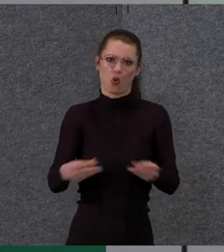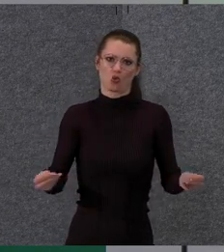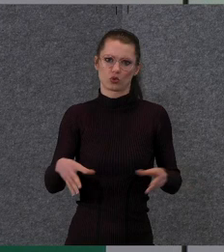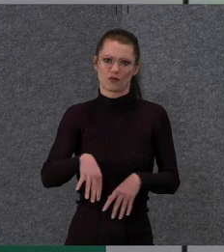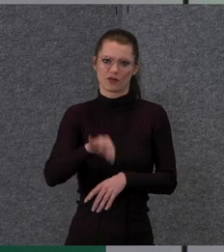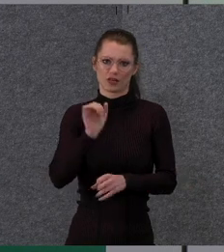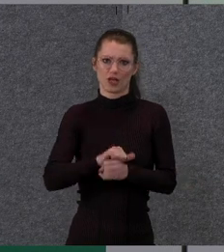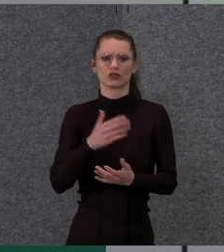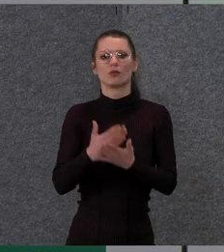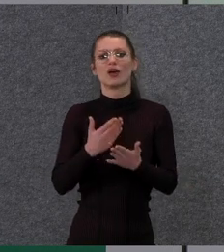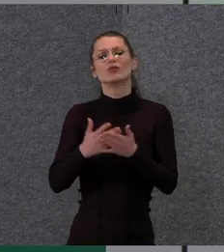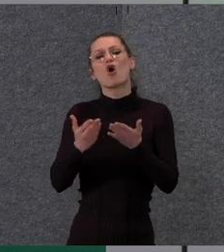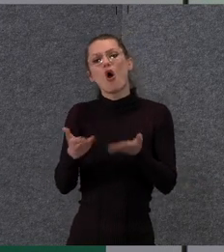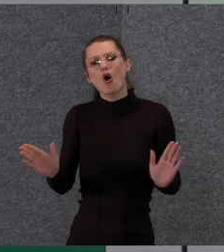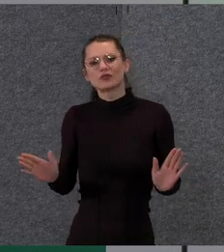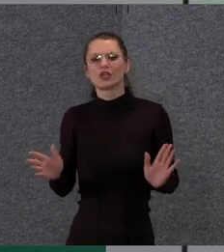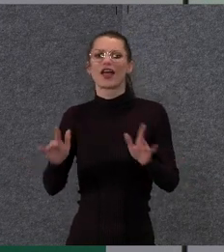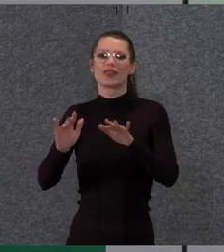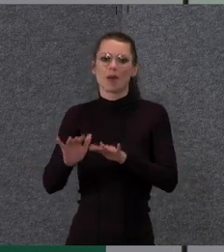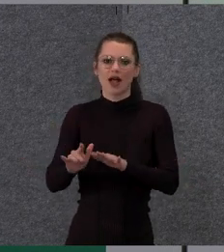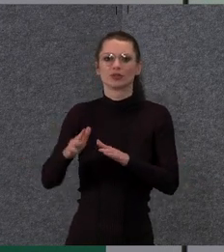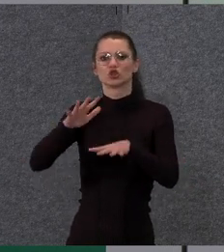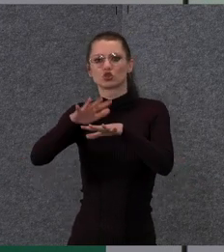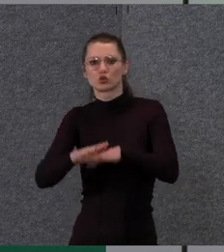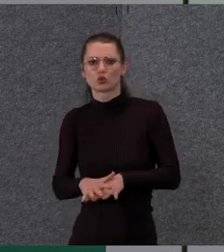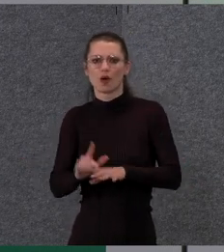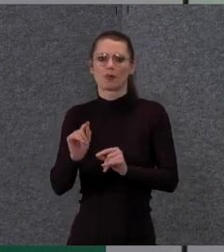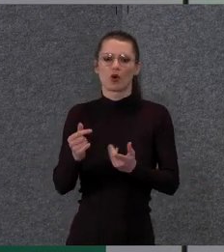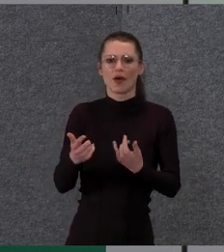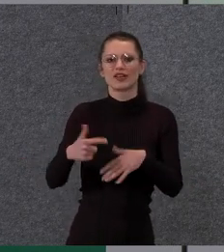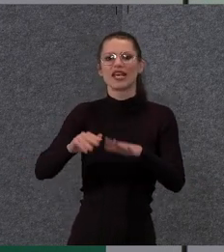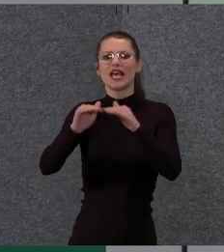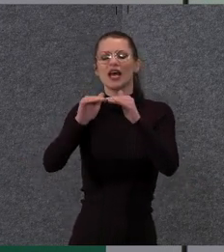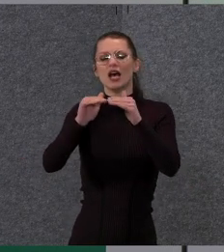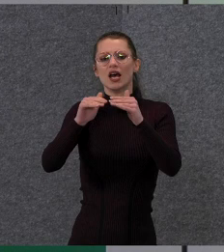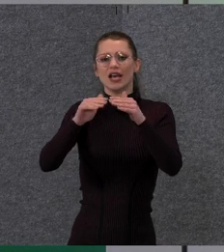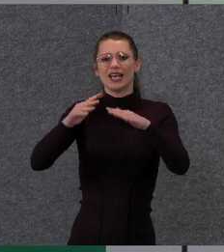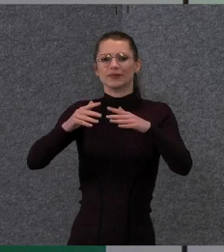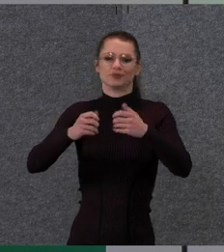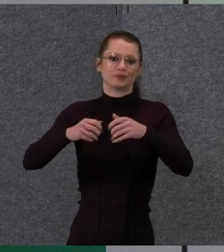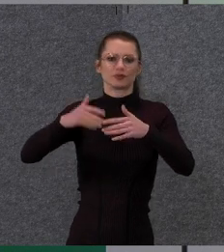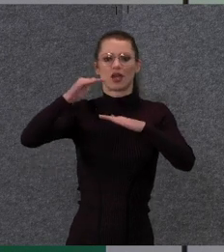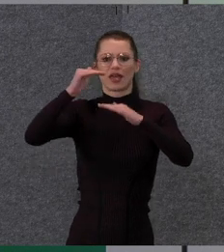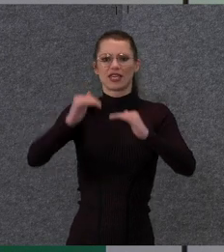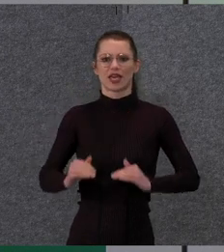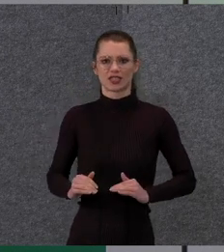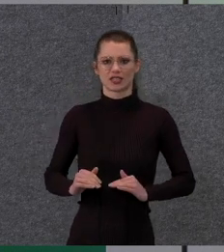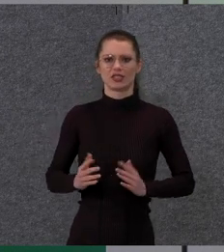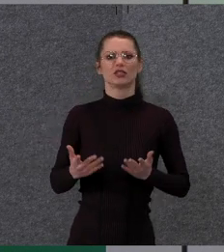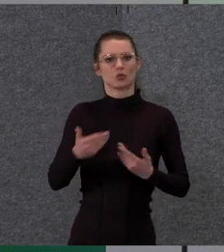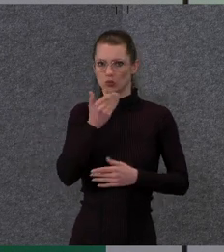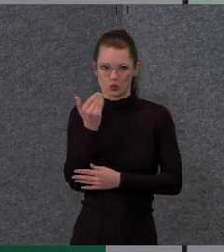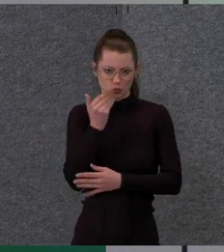offenere Departmentstrukturen mit flacheren Hierarchien. Da könnte man einiges tun. Und man muss dieser